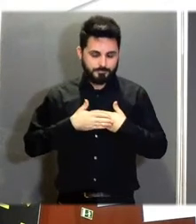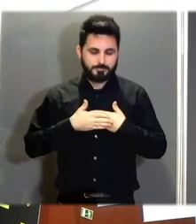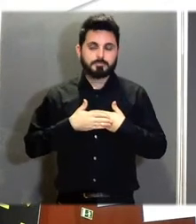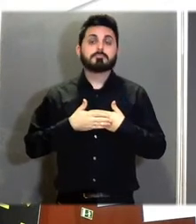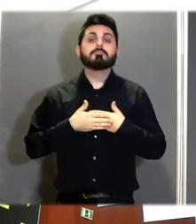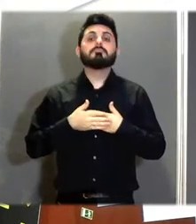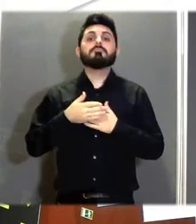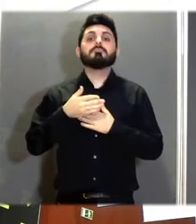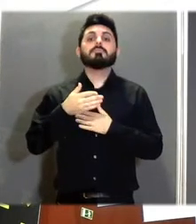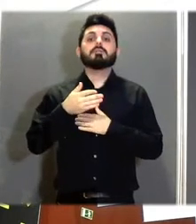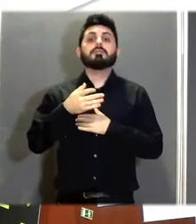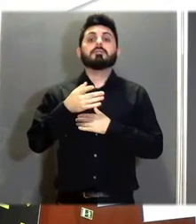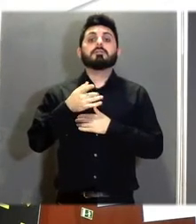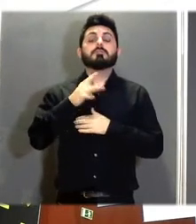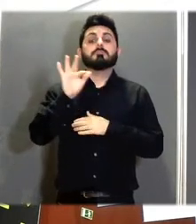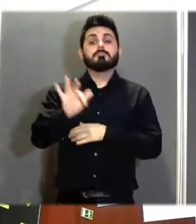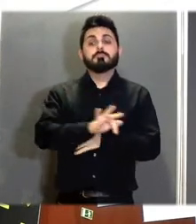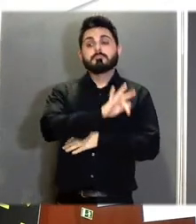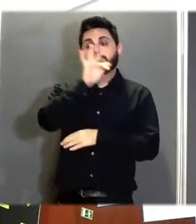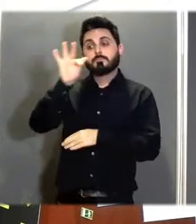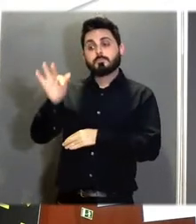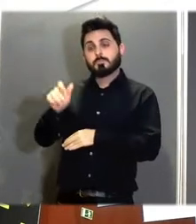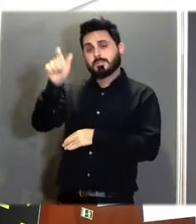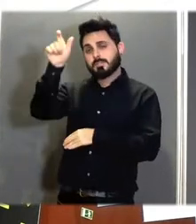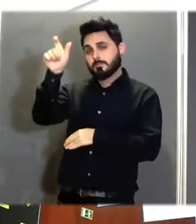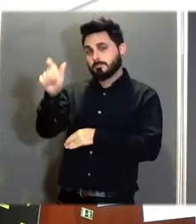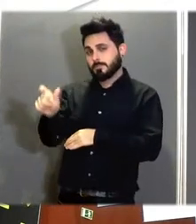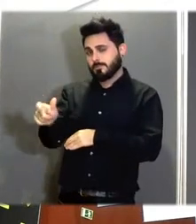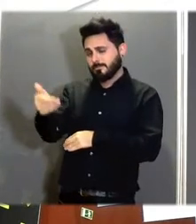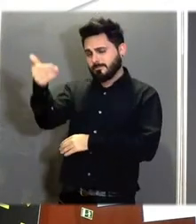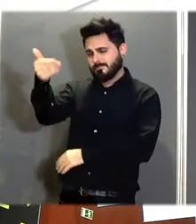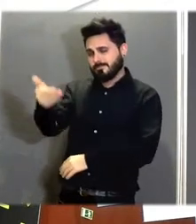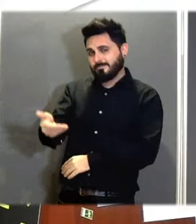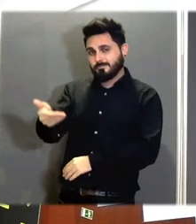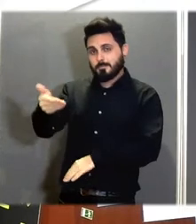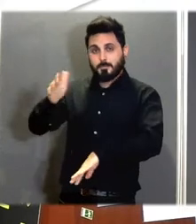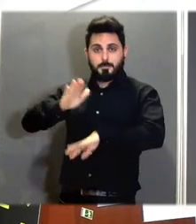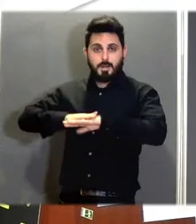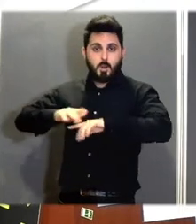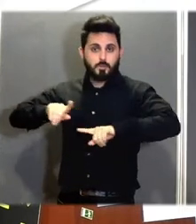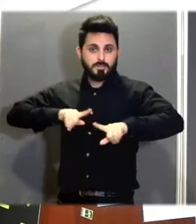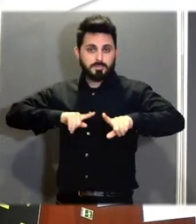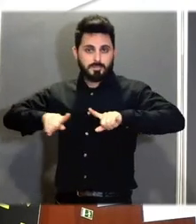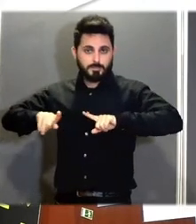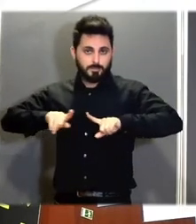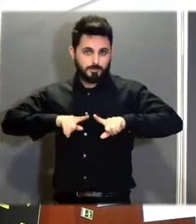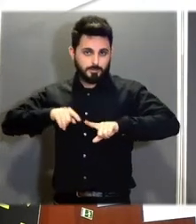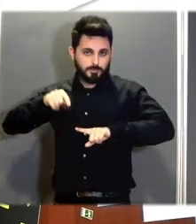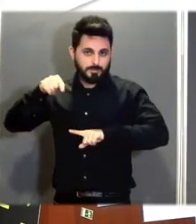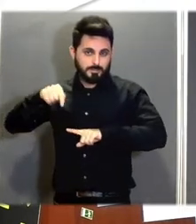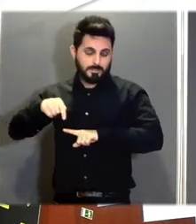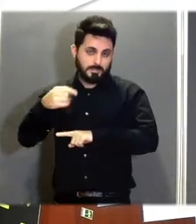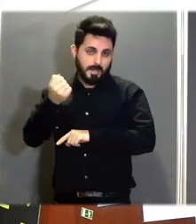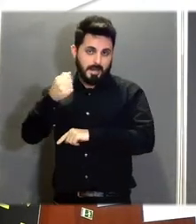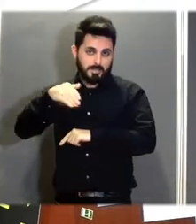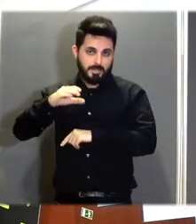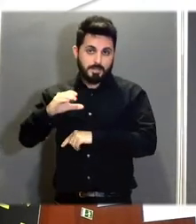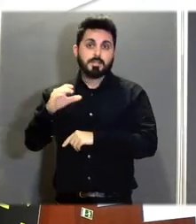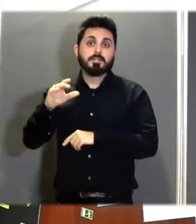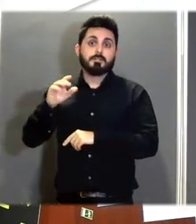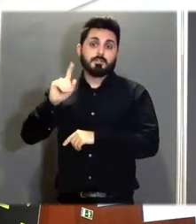donarem la paraula a una persona clau per l'organització d'aquest esdeveniment i per